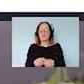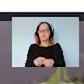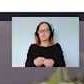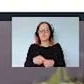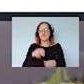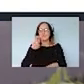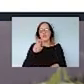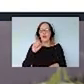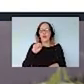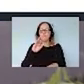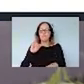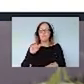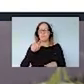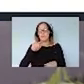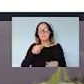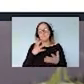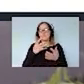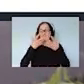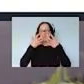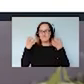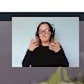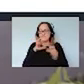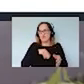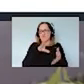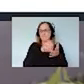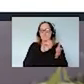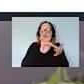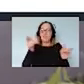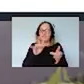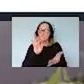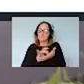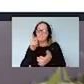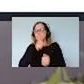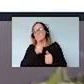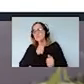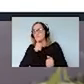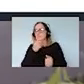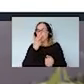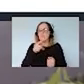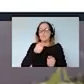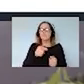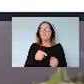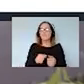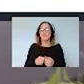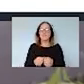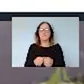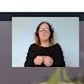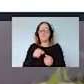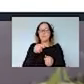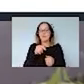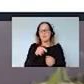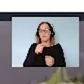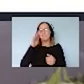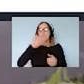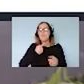honey badger, czyli borsuk miodożer. Można zgooglać na Wikipedii prawdziwe zwierzę, borsuk miodożer, który jest głodny